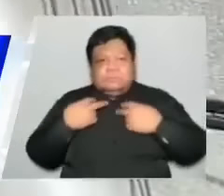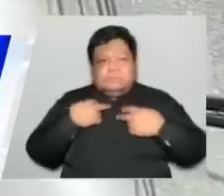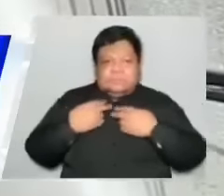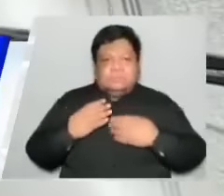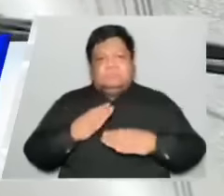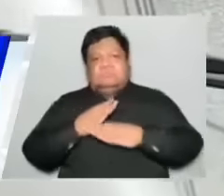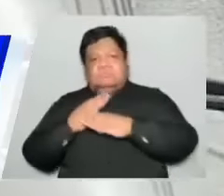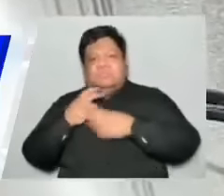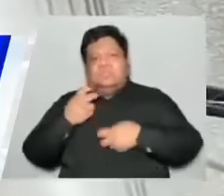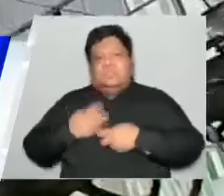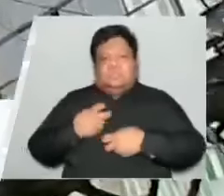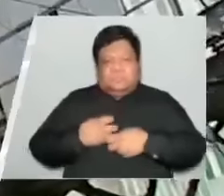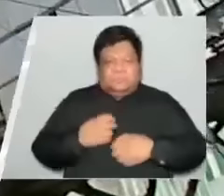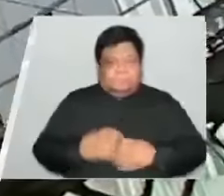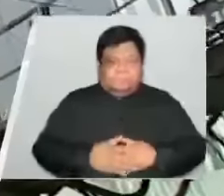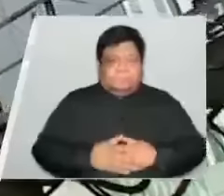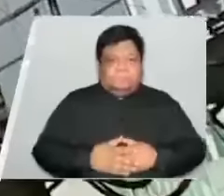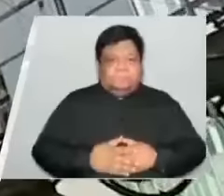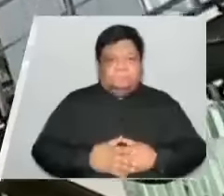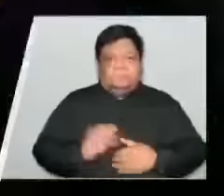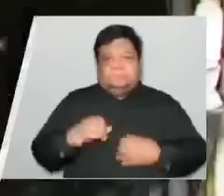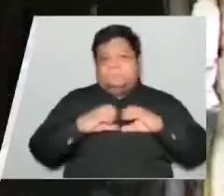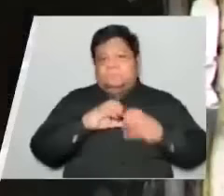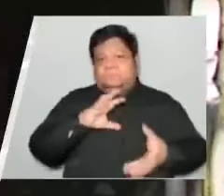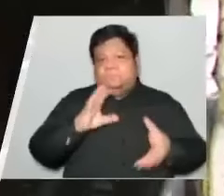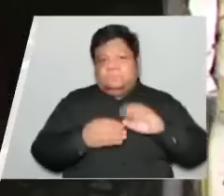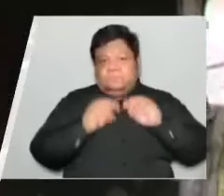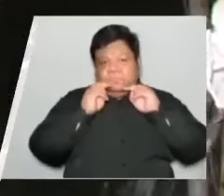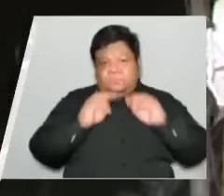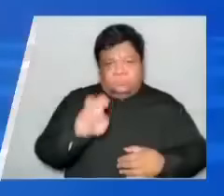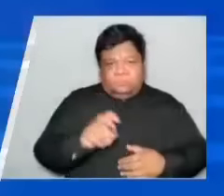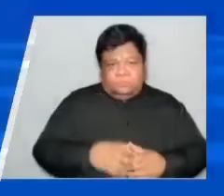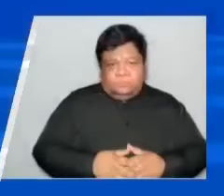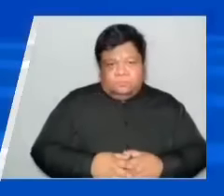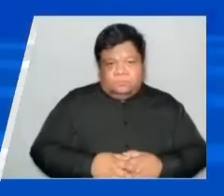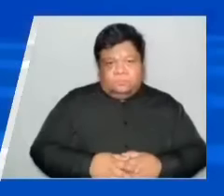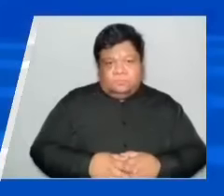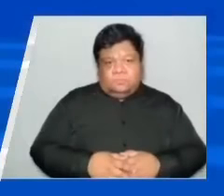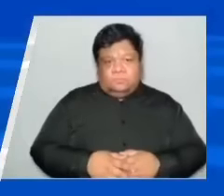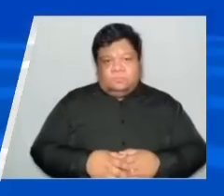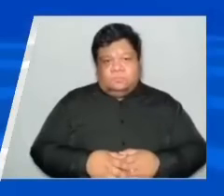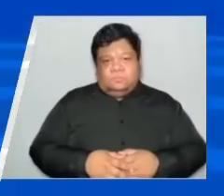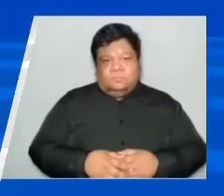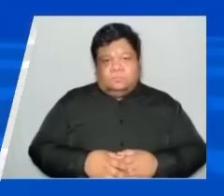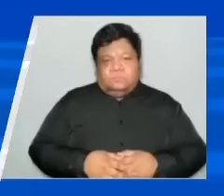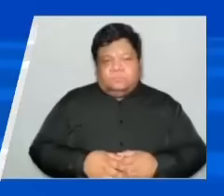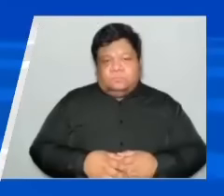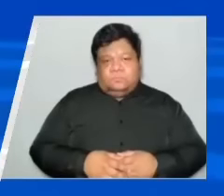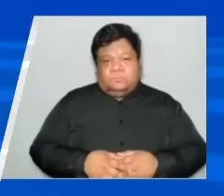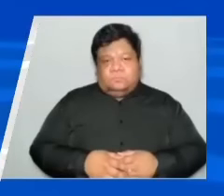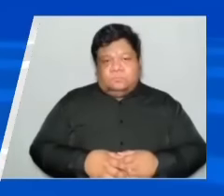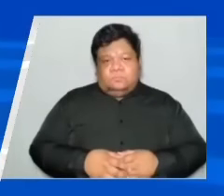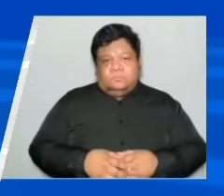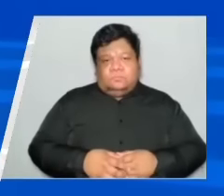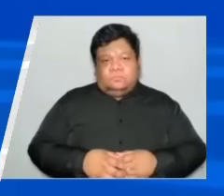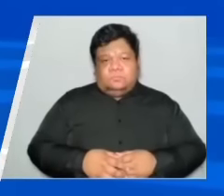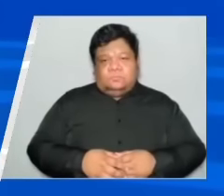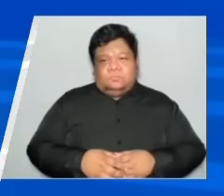GMA Integrated News, Sandra Aguinaldo ang inyong saksi.